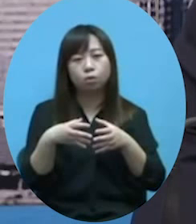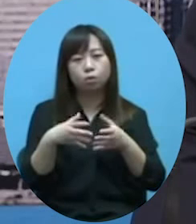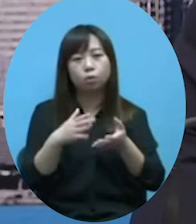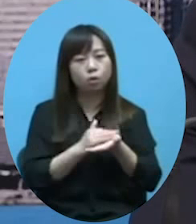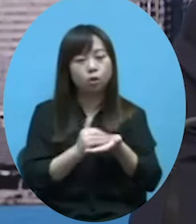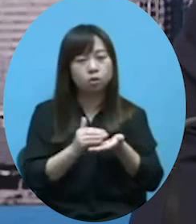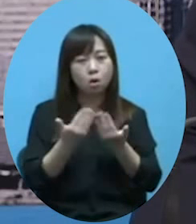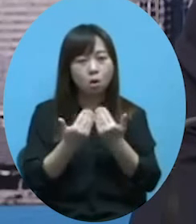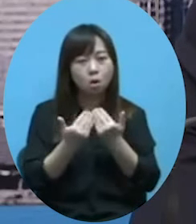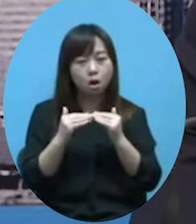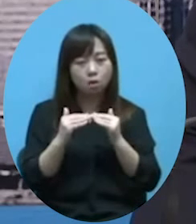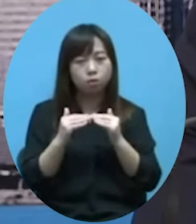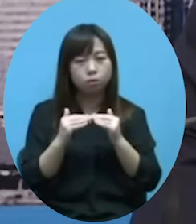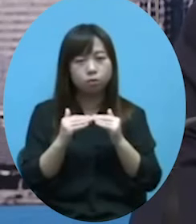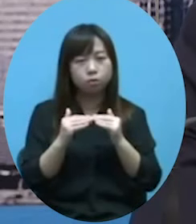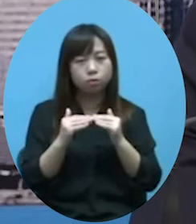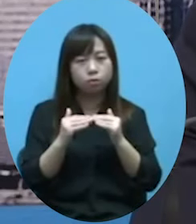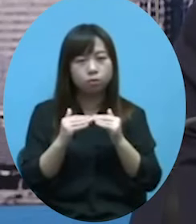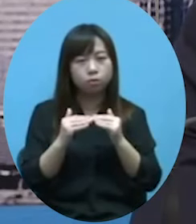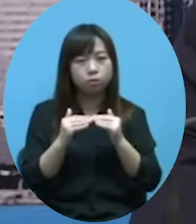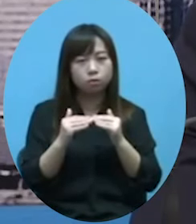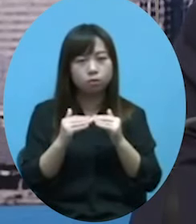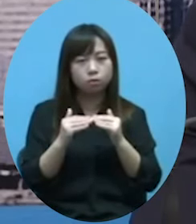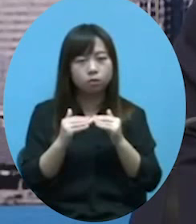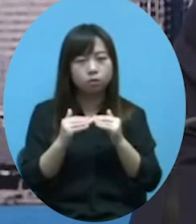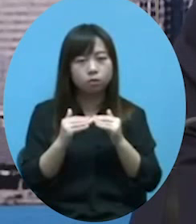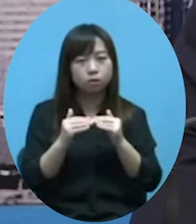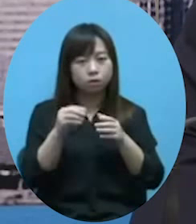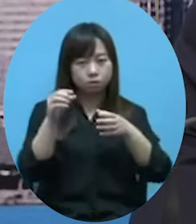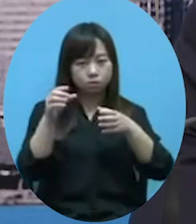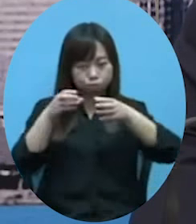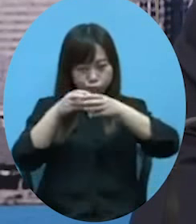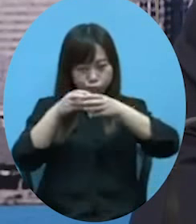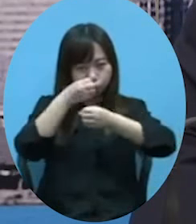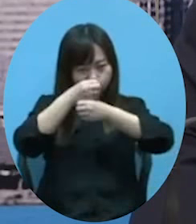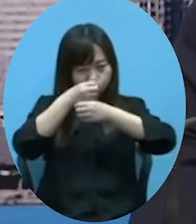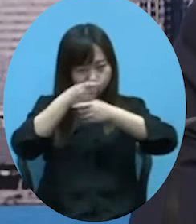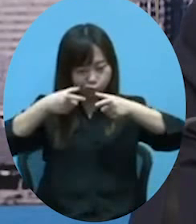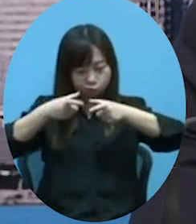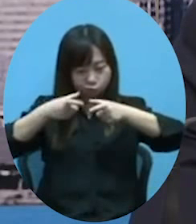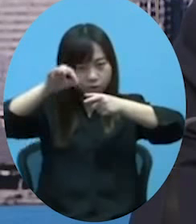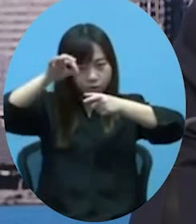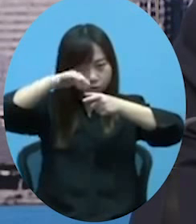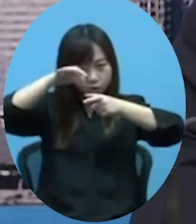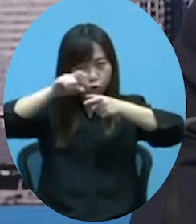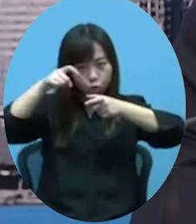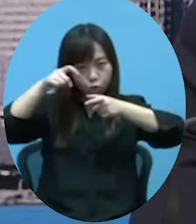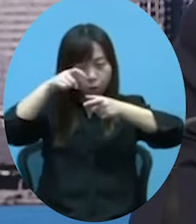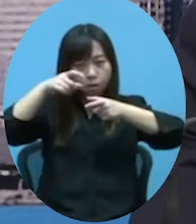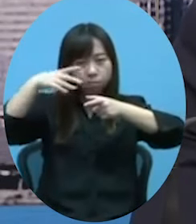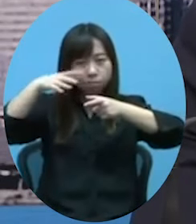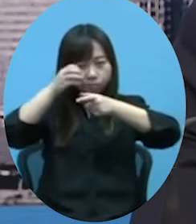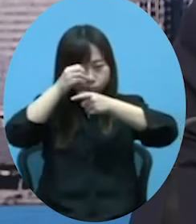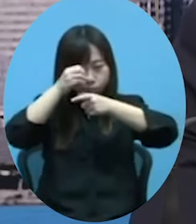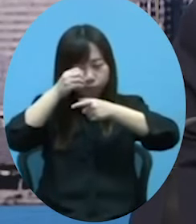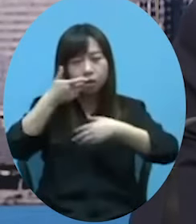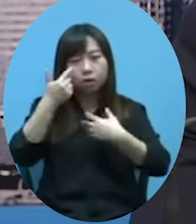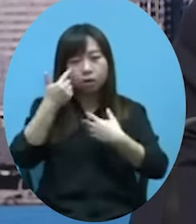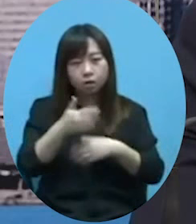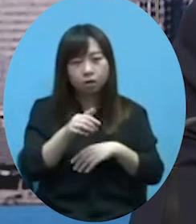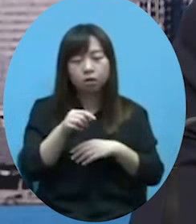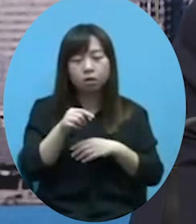衛生學院其實他們就會如果種一個病毒出來據我所知會試一下會不會把這個病毒在